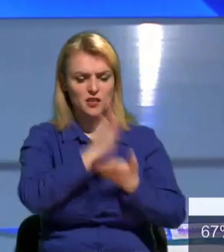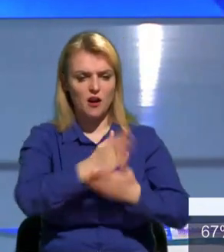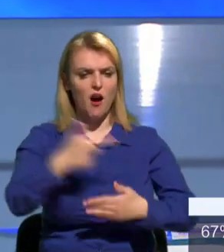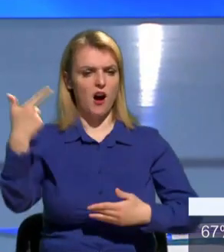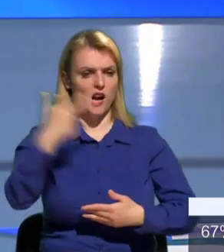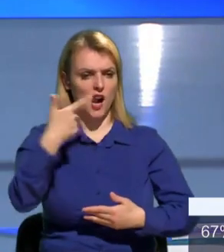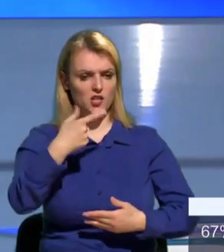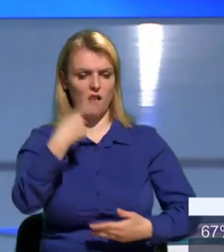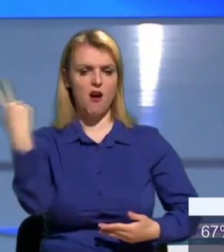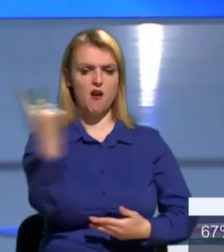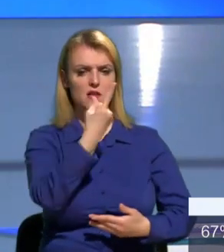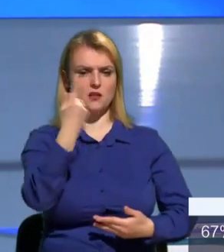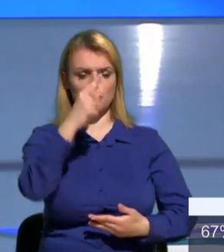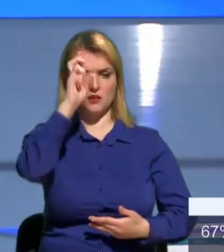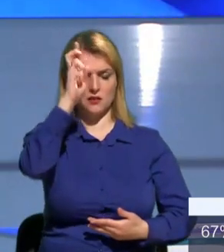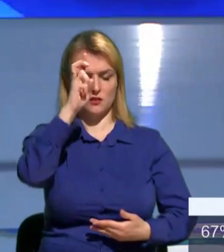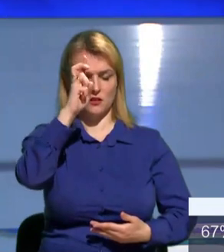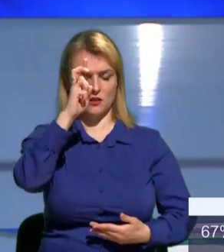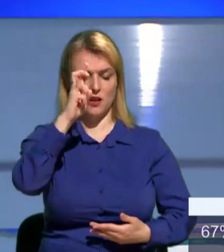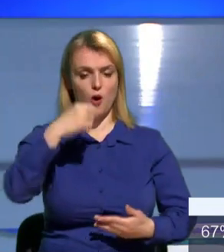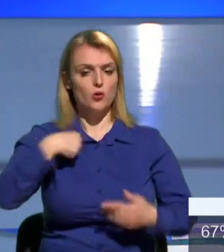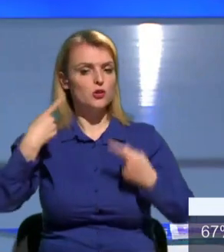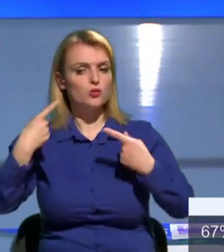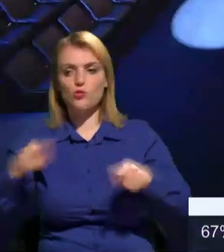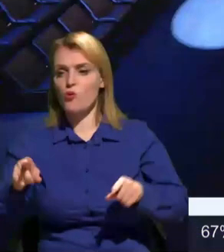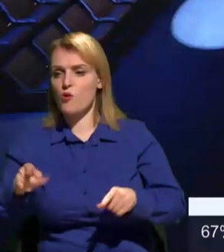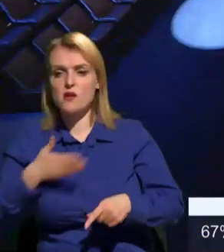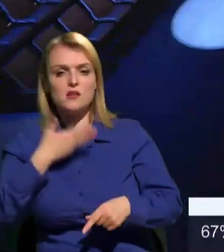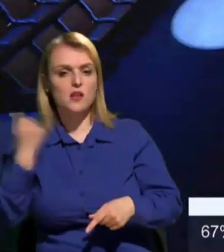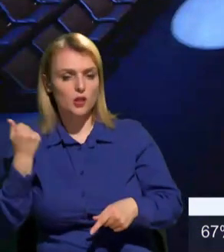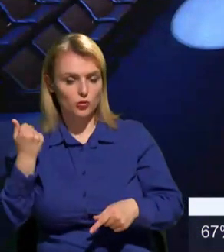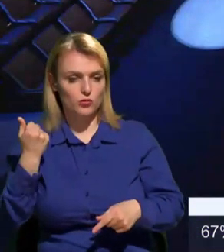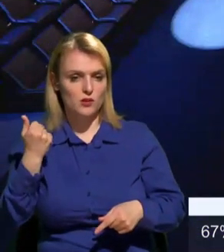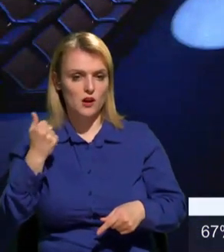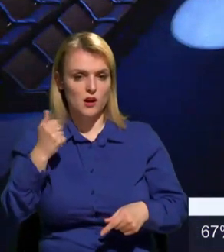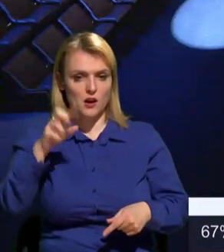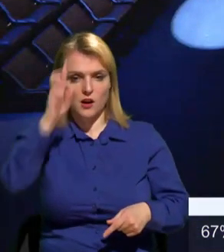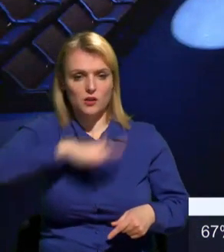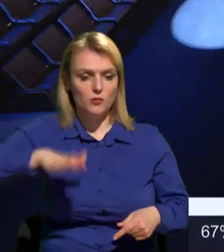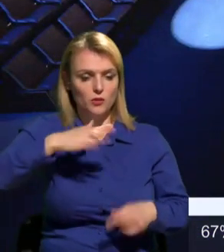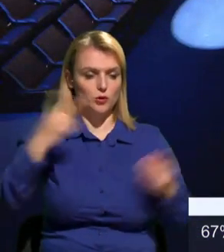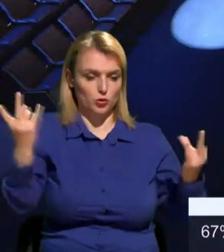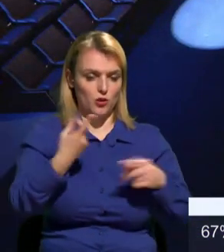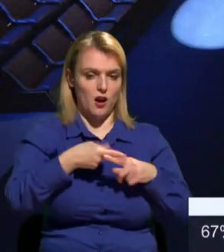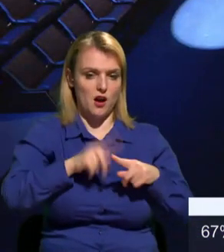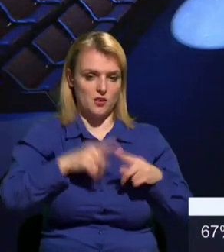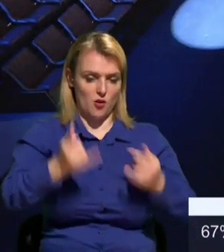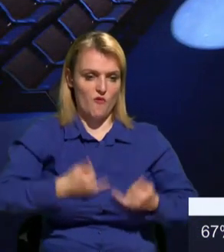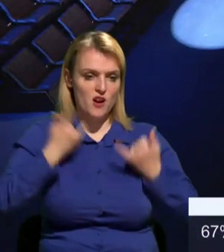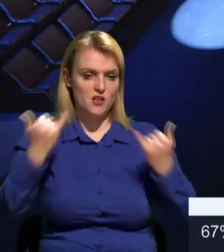страны. У нас другой родины нет и не будет. И мы должны это уважать.